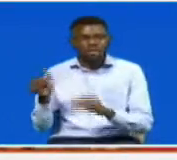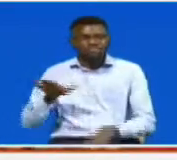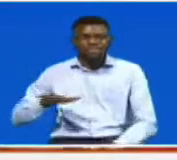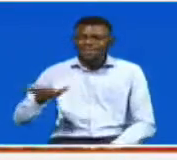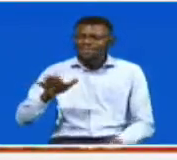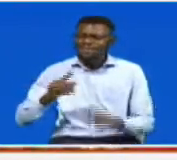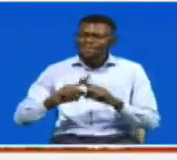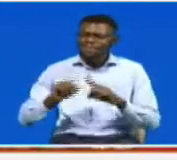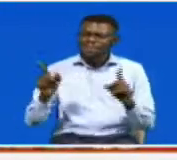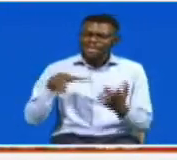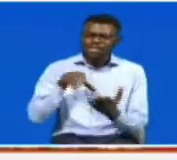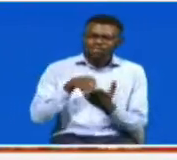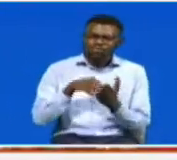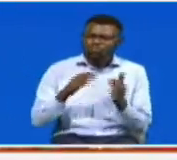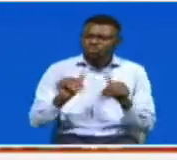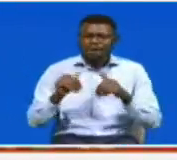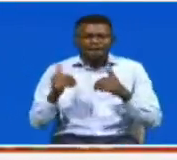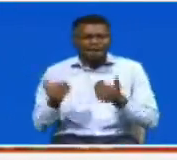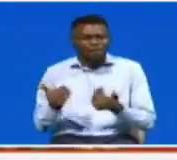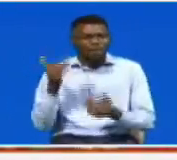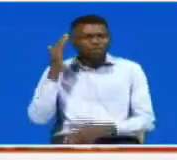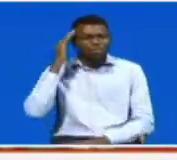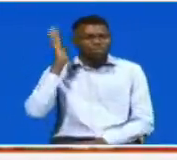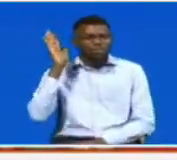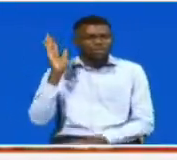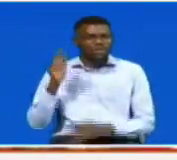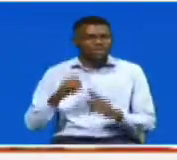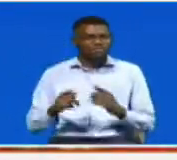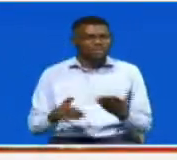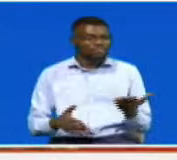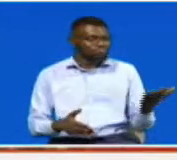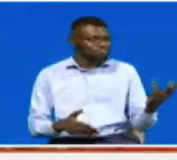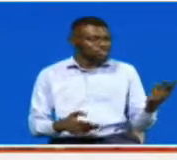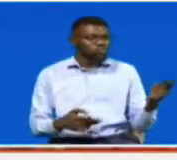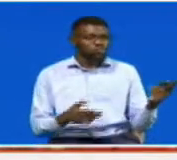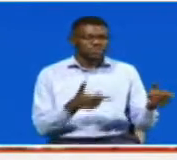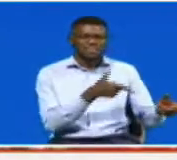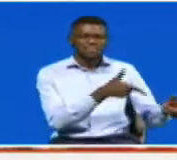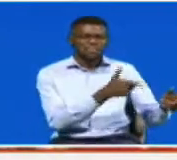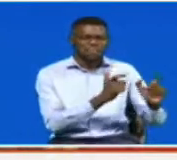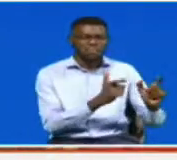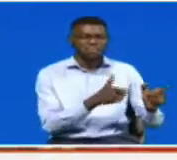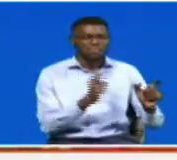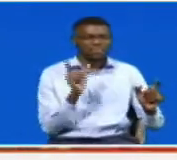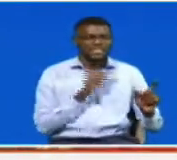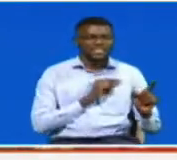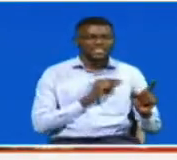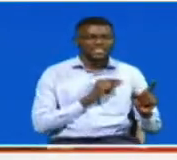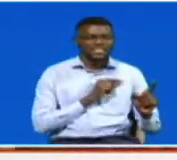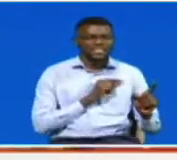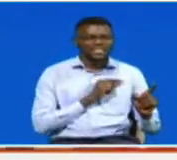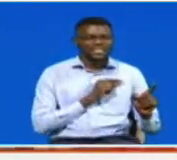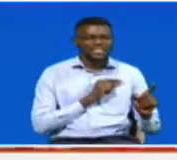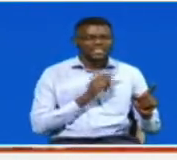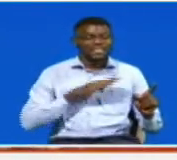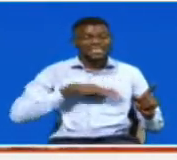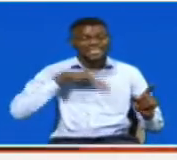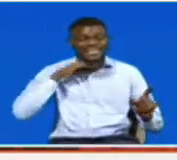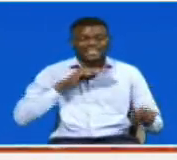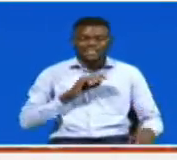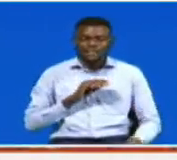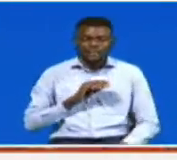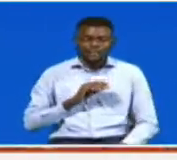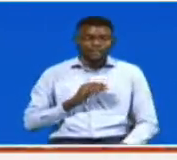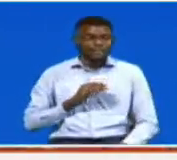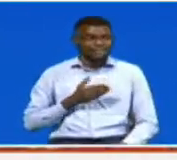yao itakuwa namna gani. Hawa wamepigwa risasi, huyu amepigwa risasi na karibu hata kuuawa. Ni Mungu tu